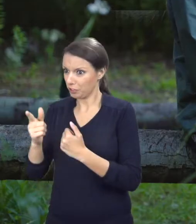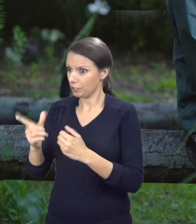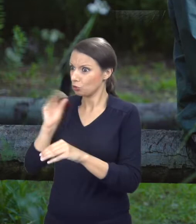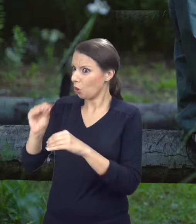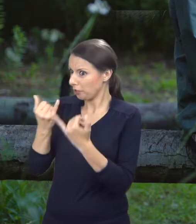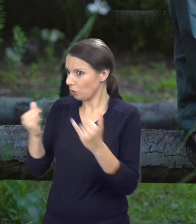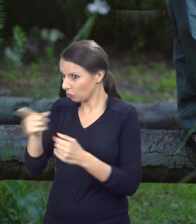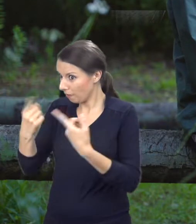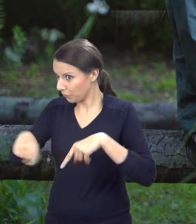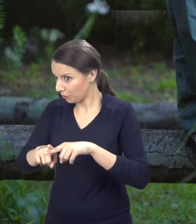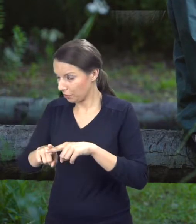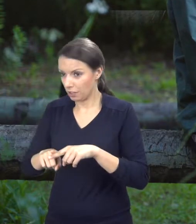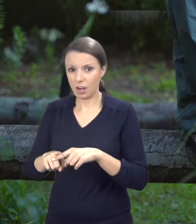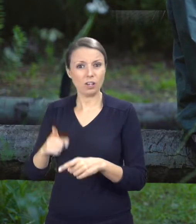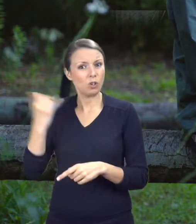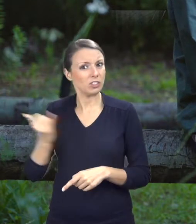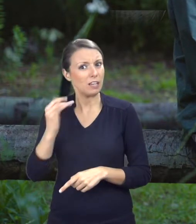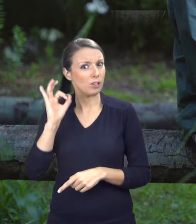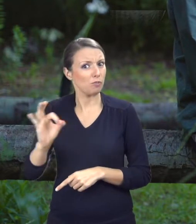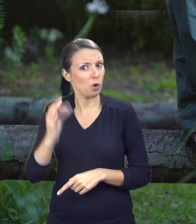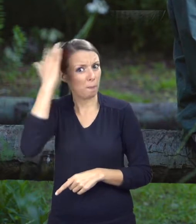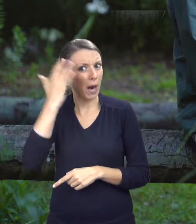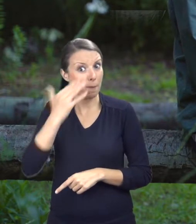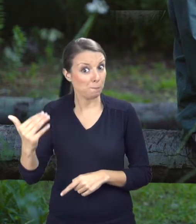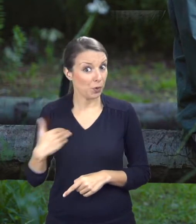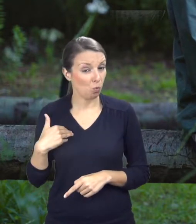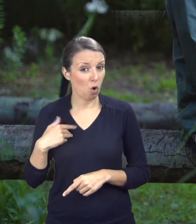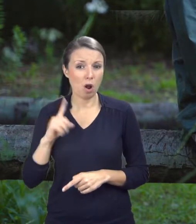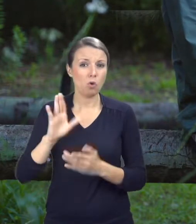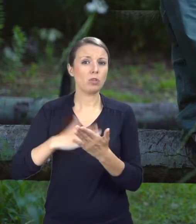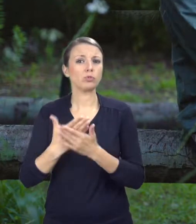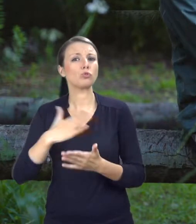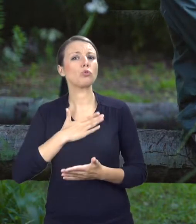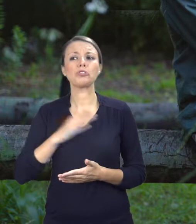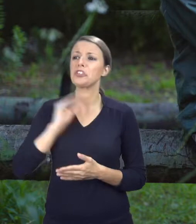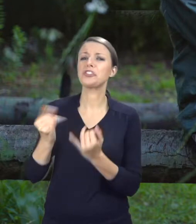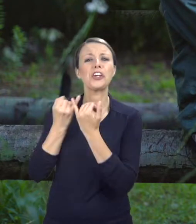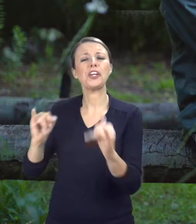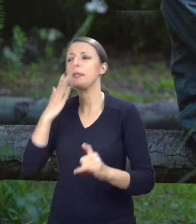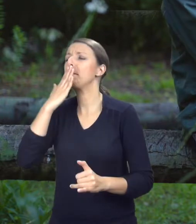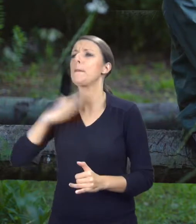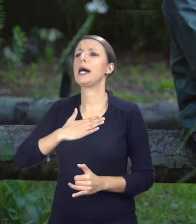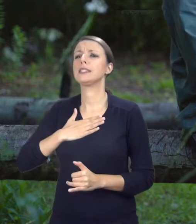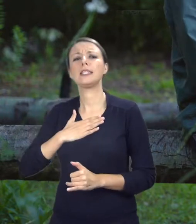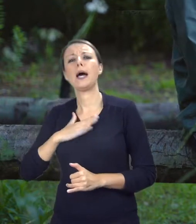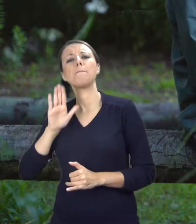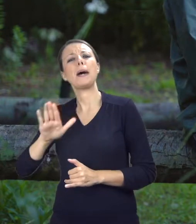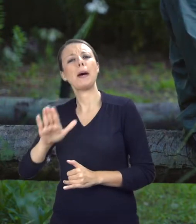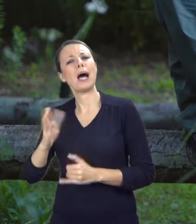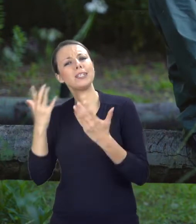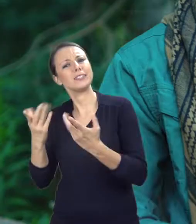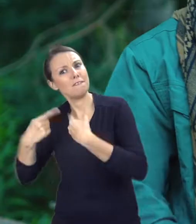Czy to było zawsze Twoim marzeniem? Czy jest coś gdzieś tam w oddali, co chciałbyś robić, a co jeszcze czeka na